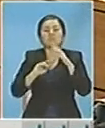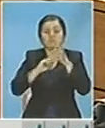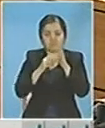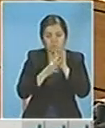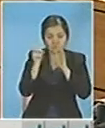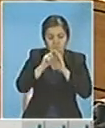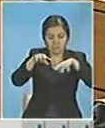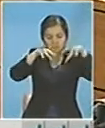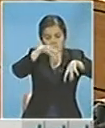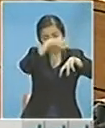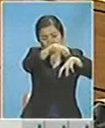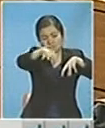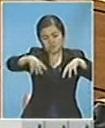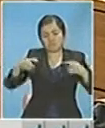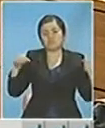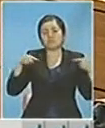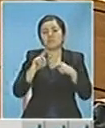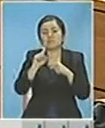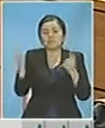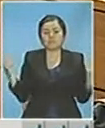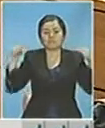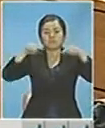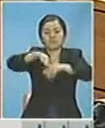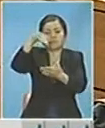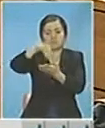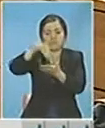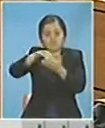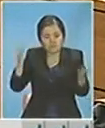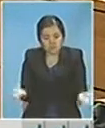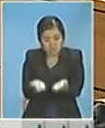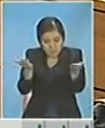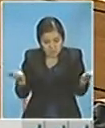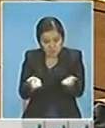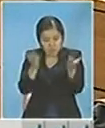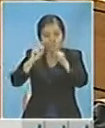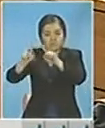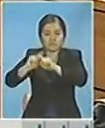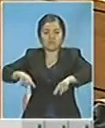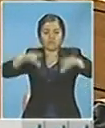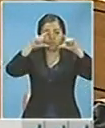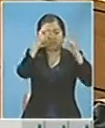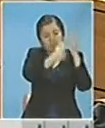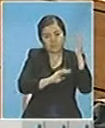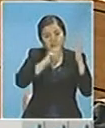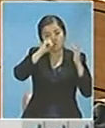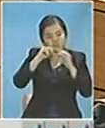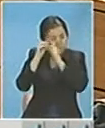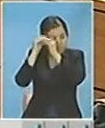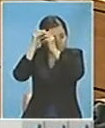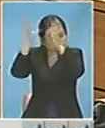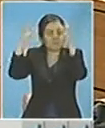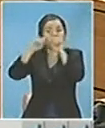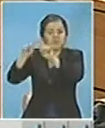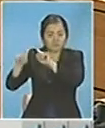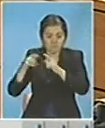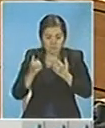ซึ่งจะเป็นศูนย์กลางในการที่ระดมหรือผลักดันหรือกระตุ้นหรือก่อเกิดความคิดสร้างสรรค์ในด้านนี้นะฮะ